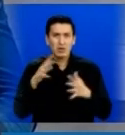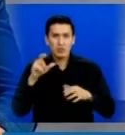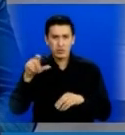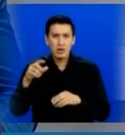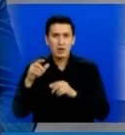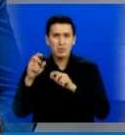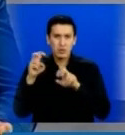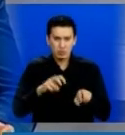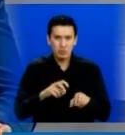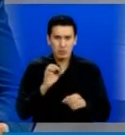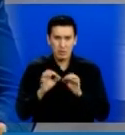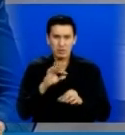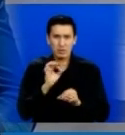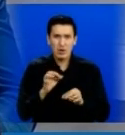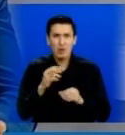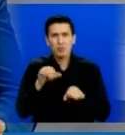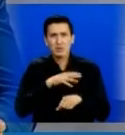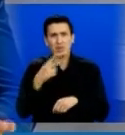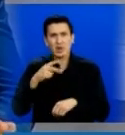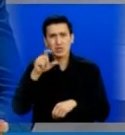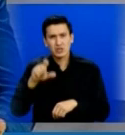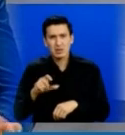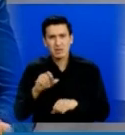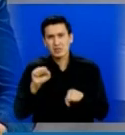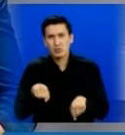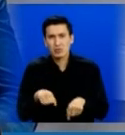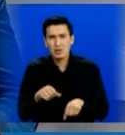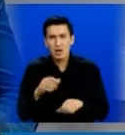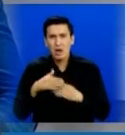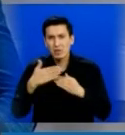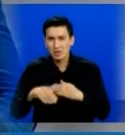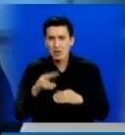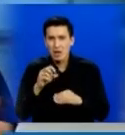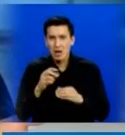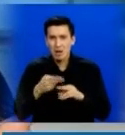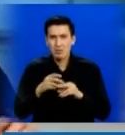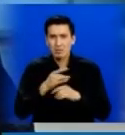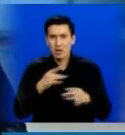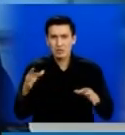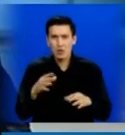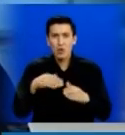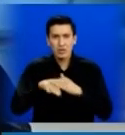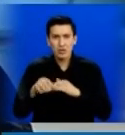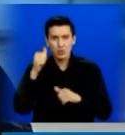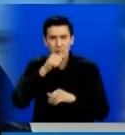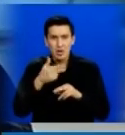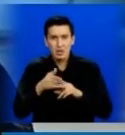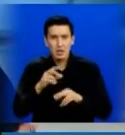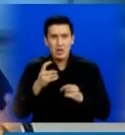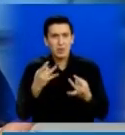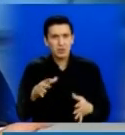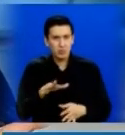но где-то человек, может быть, 20, возможно, то есть немного опоздает на это мероприятие. Уходящий год был для нас, для всех